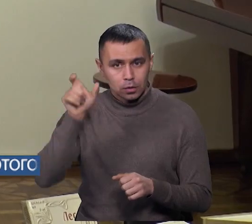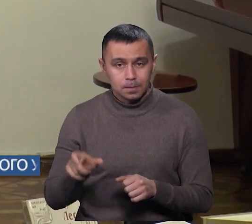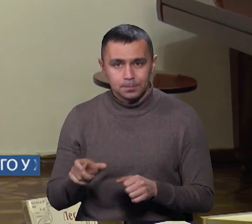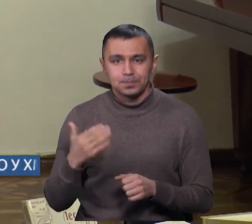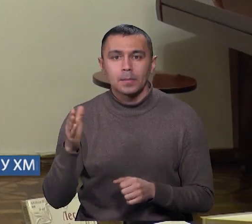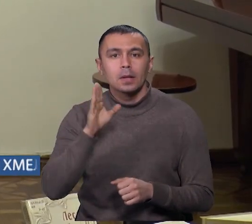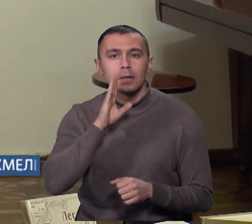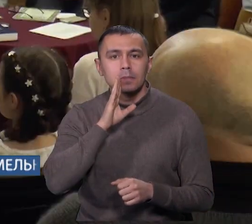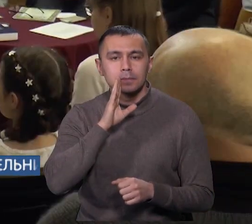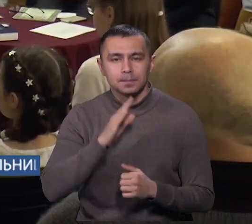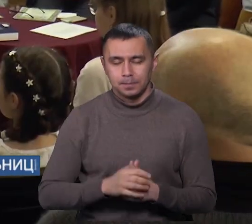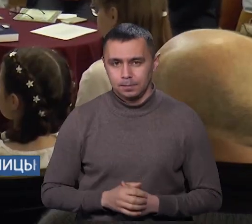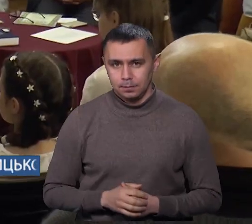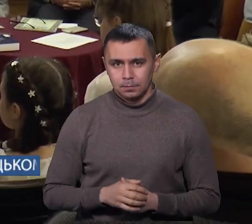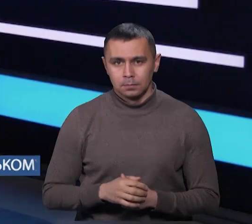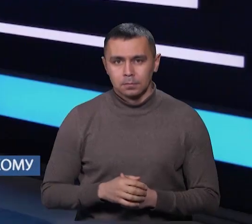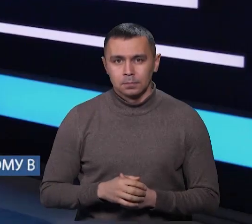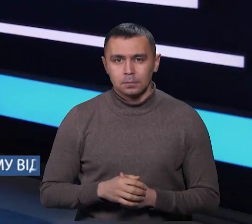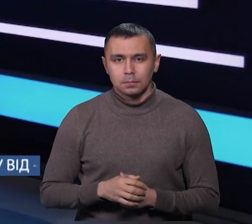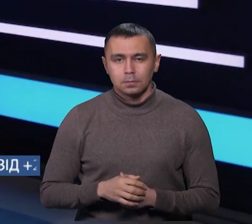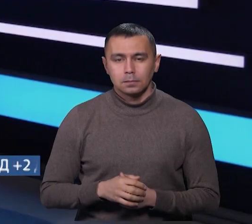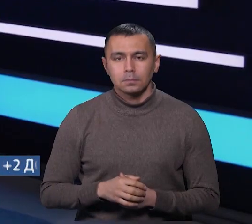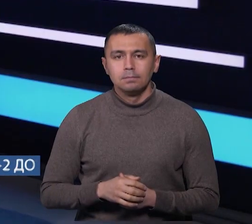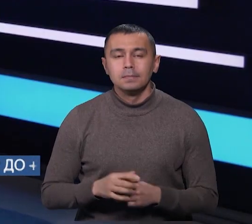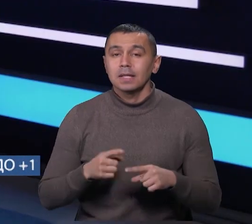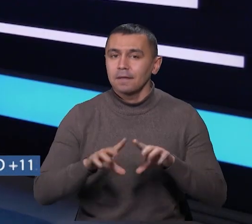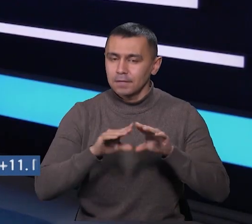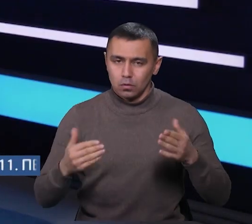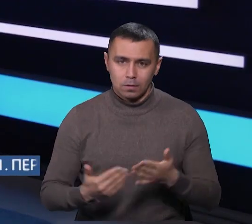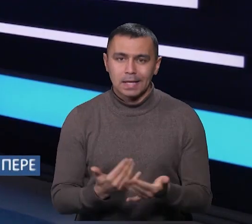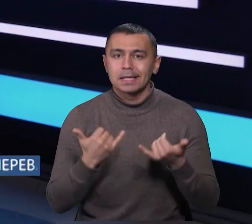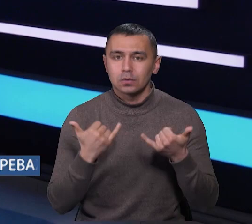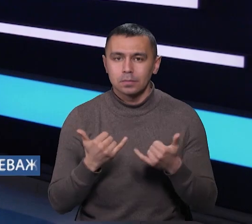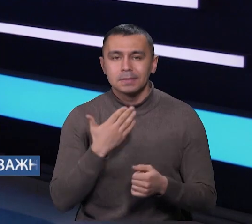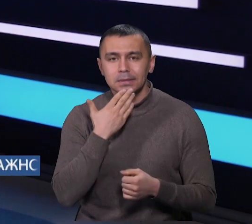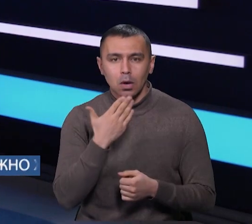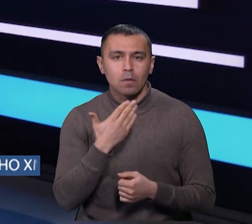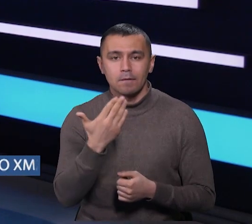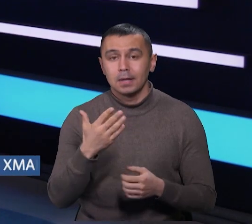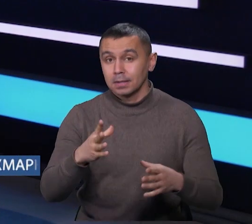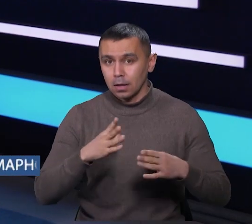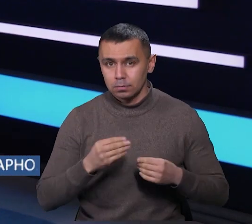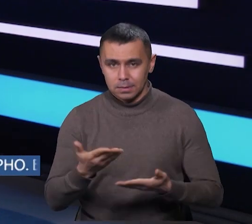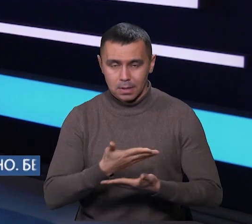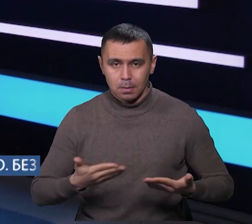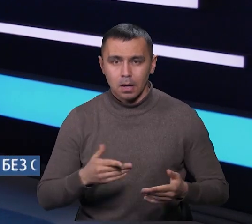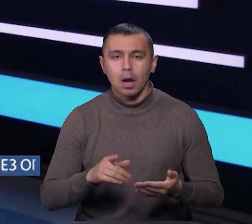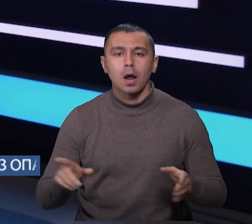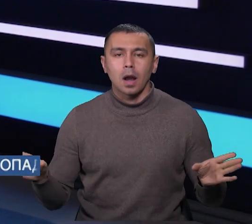Олександра Семенюк, Павло Романюк, новини міста. Це всі новини на сьогодні. Дякуємо, що ви з нами. Разом